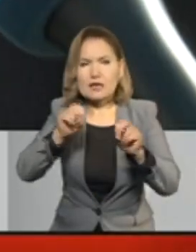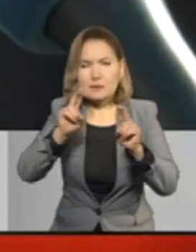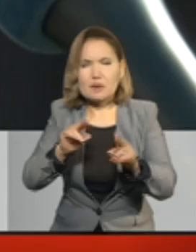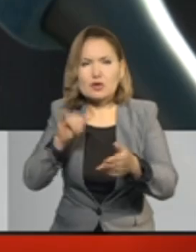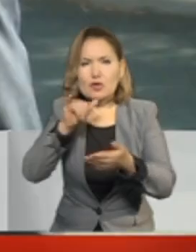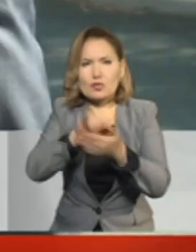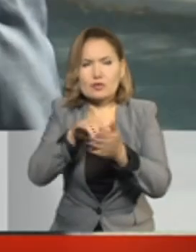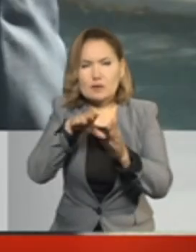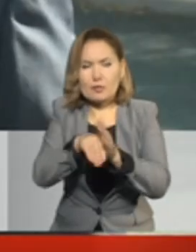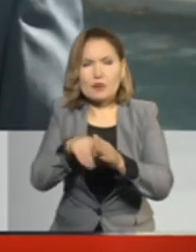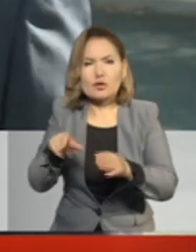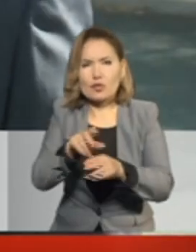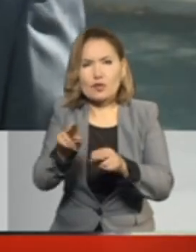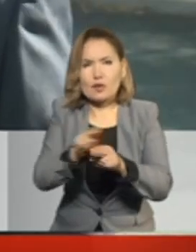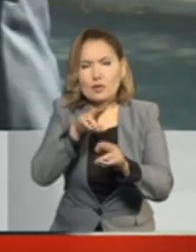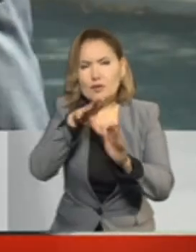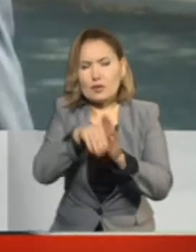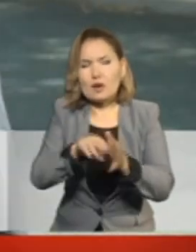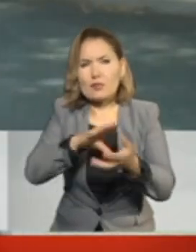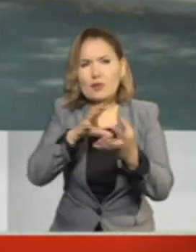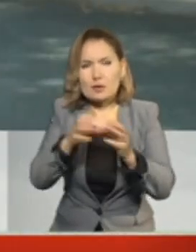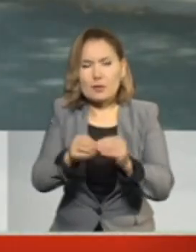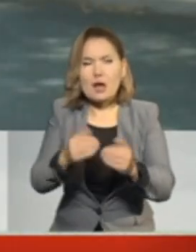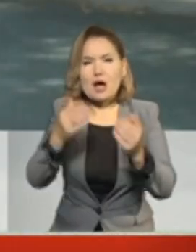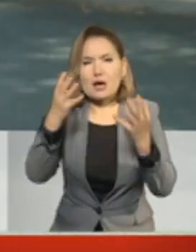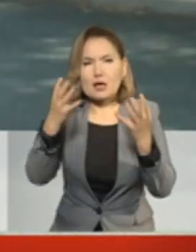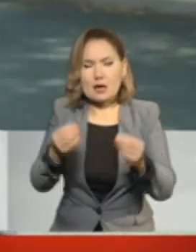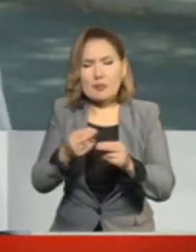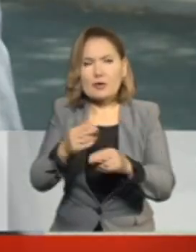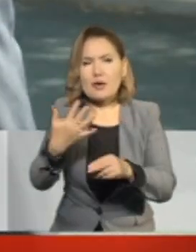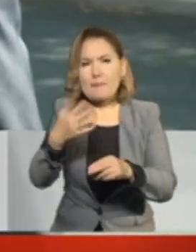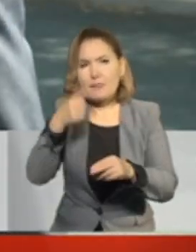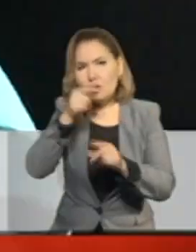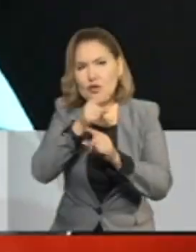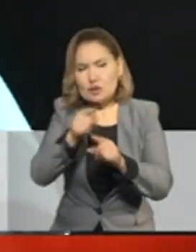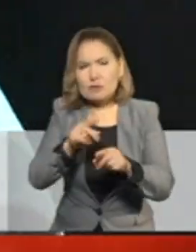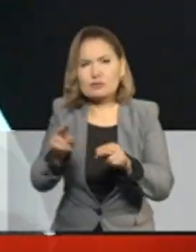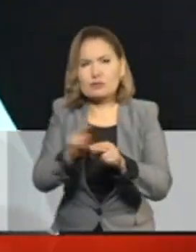қарастырып кетіп отырмыз. Индер Қарабау бойынша бұл бізде қазіргі уже 5 жылдық